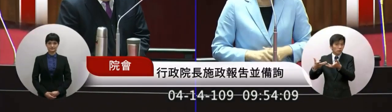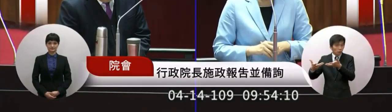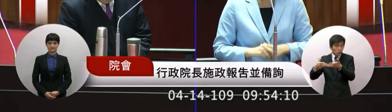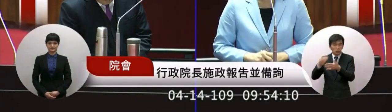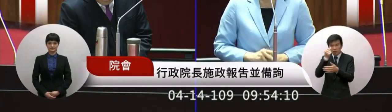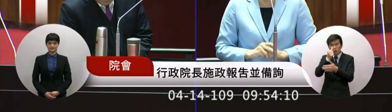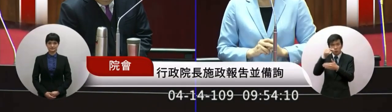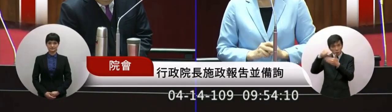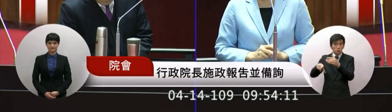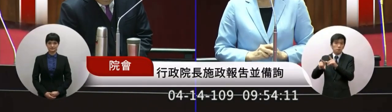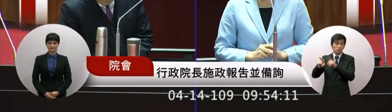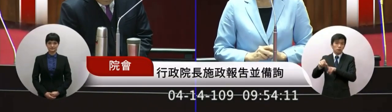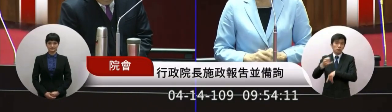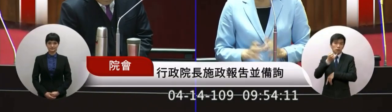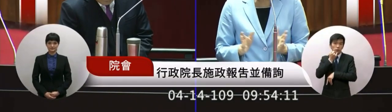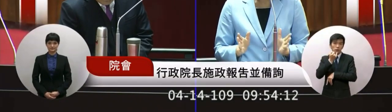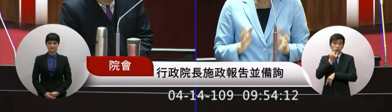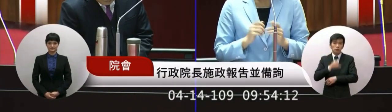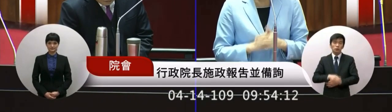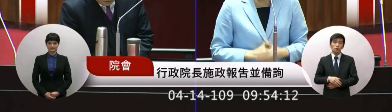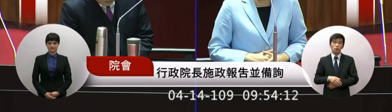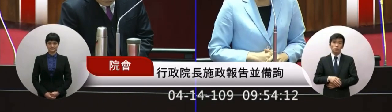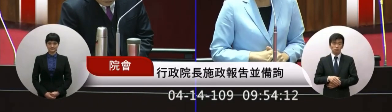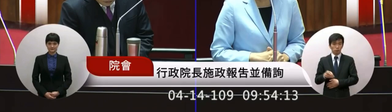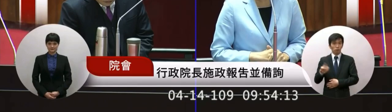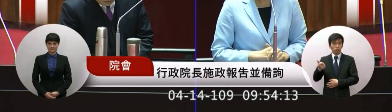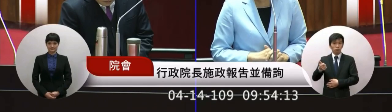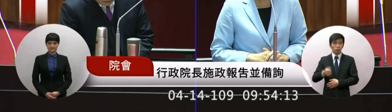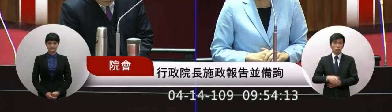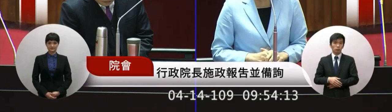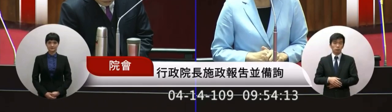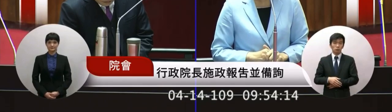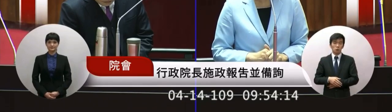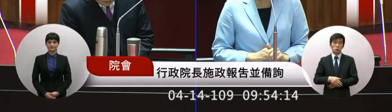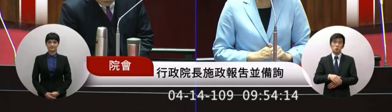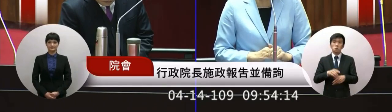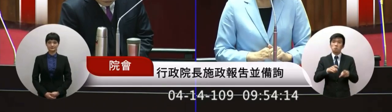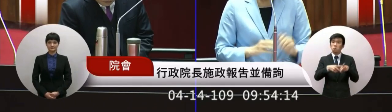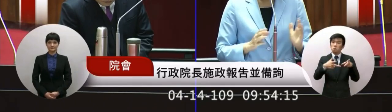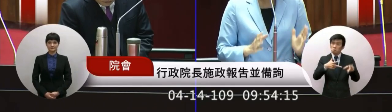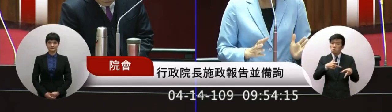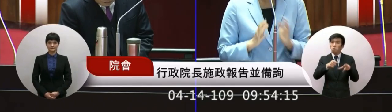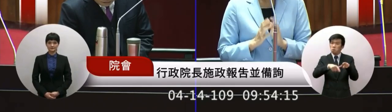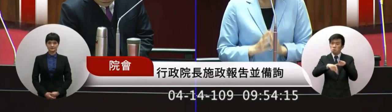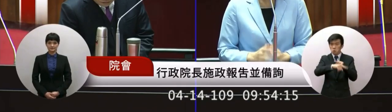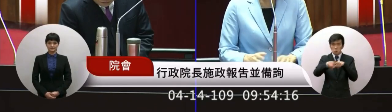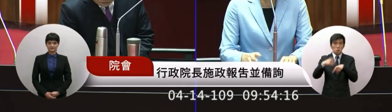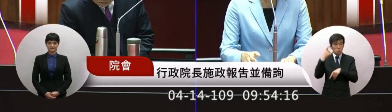规定，有这样的弹性规定，真好。绝对是产业界所热见的，